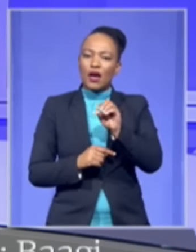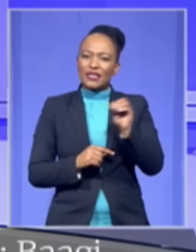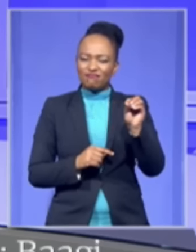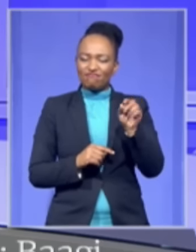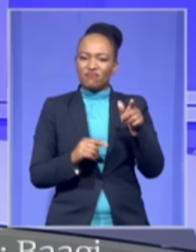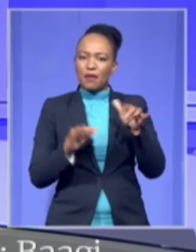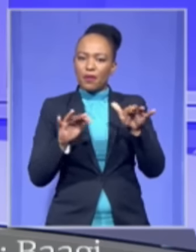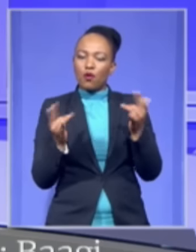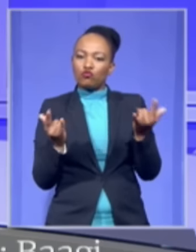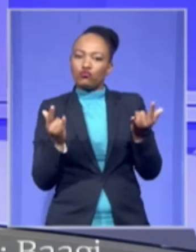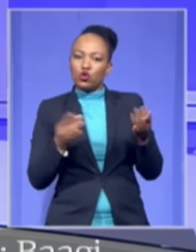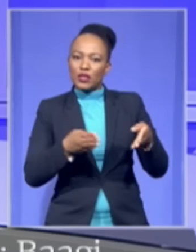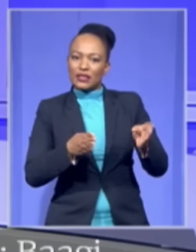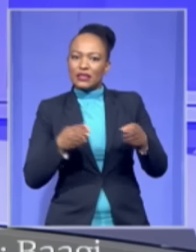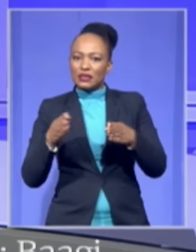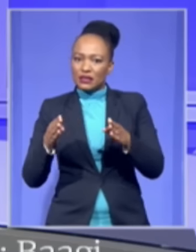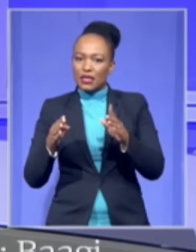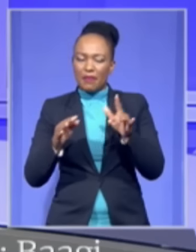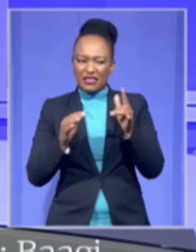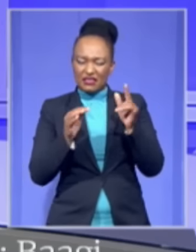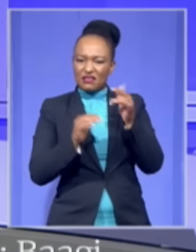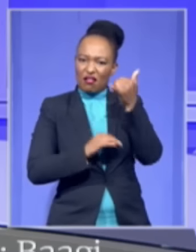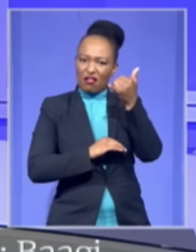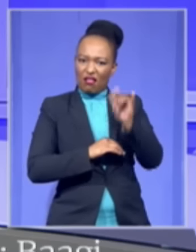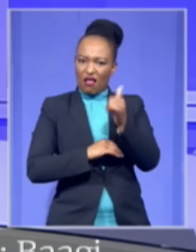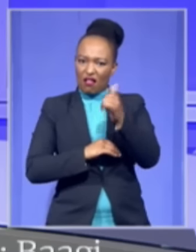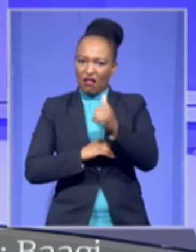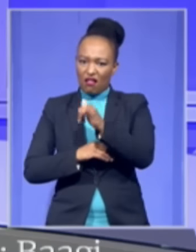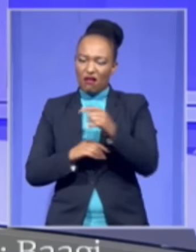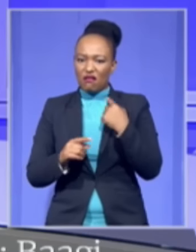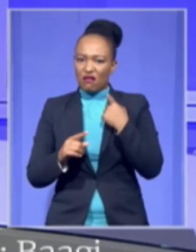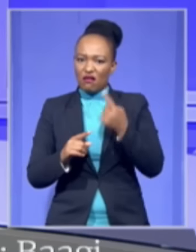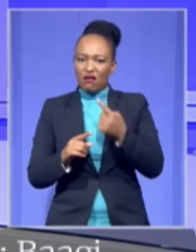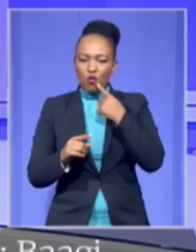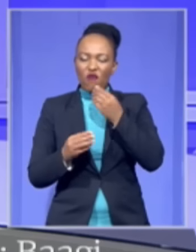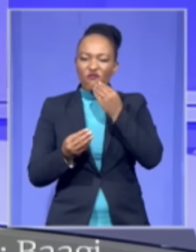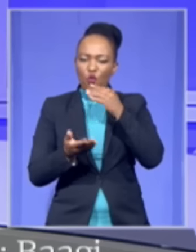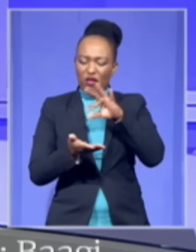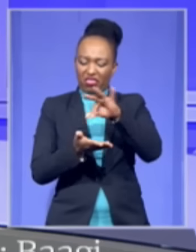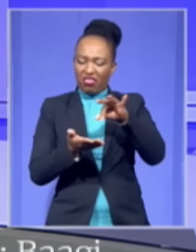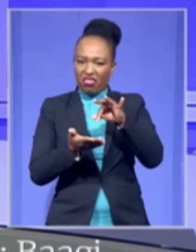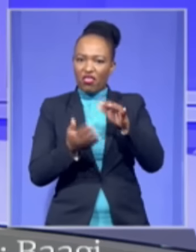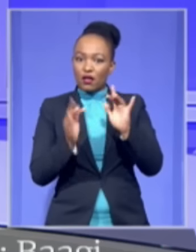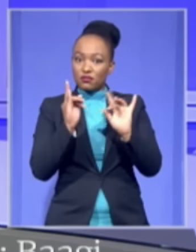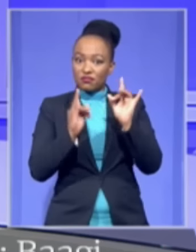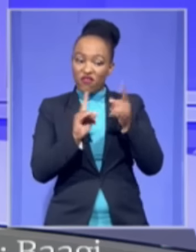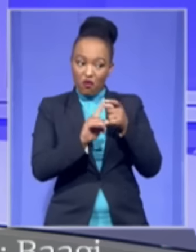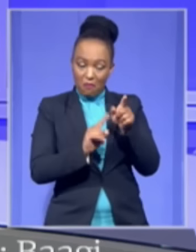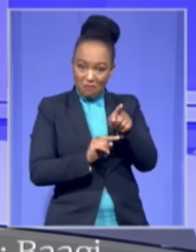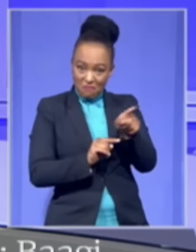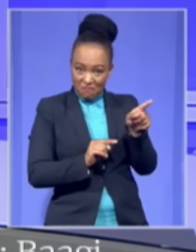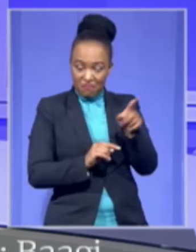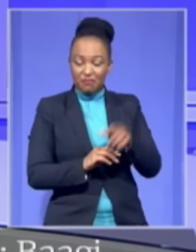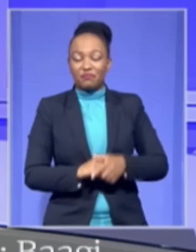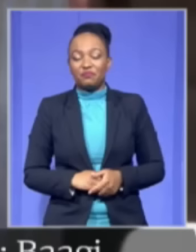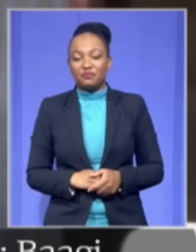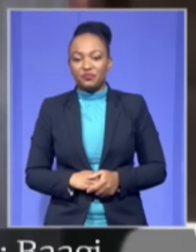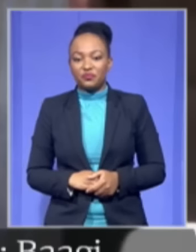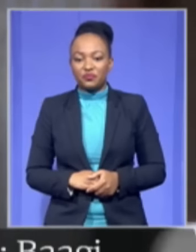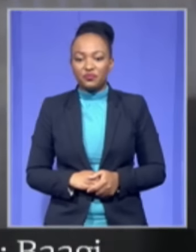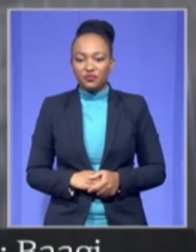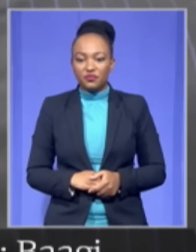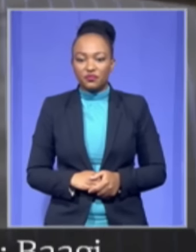mebileng a tlhatlhobiwe ka ba dumela gore modi wa botlhole mo dijong mo toropong o tswa ko teng.